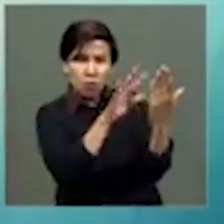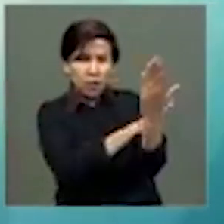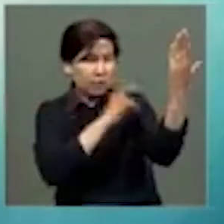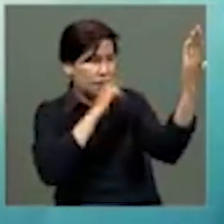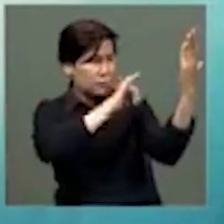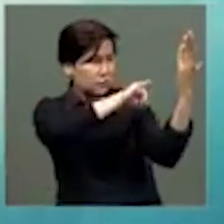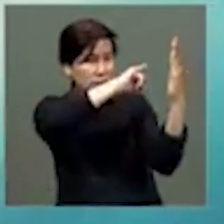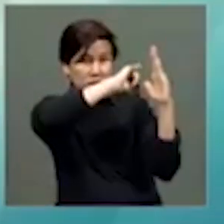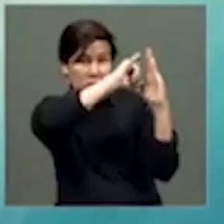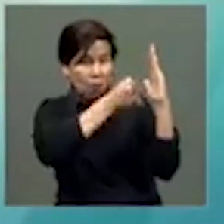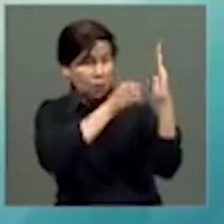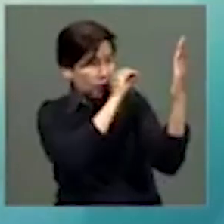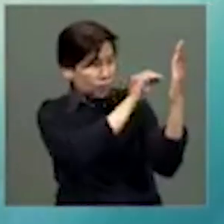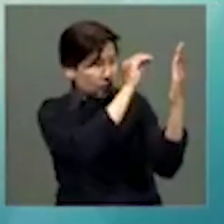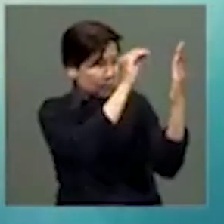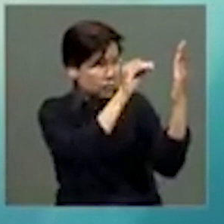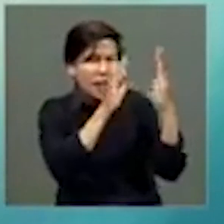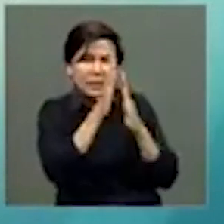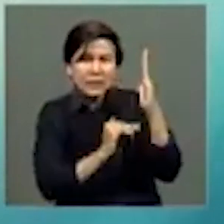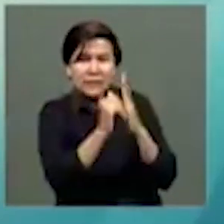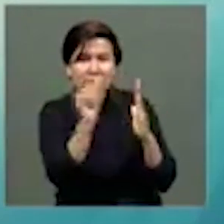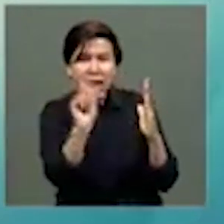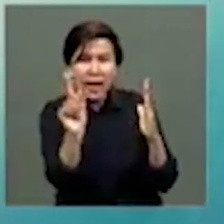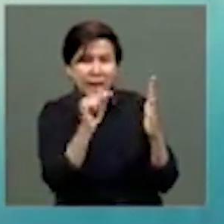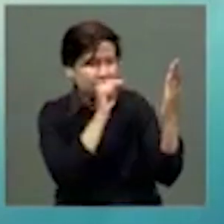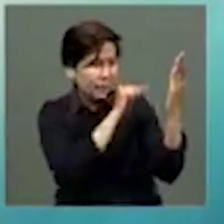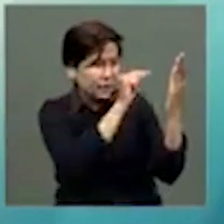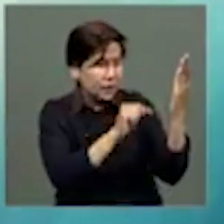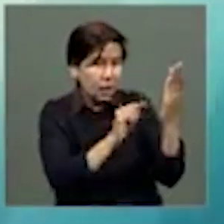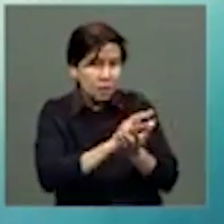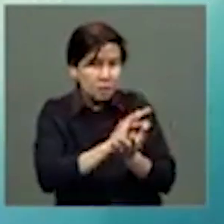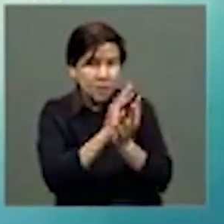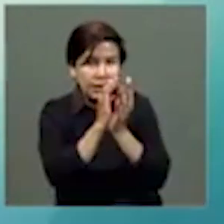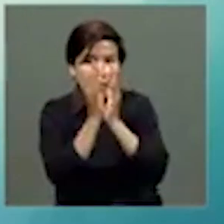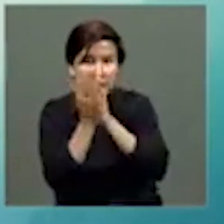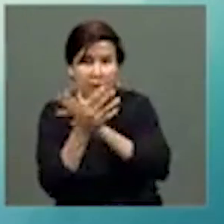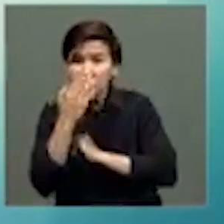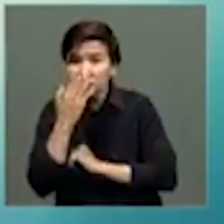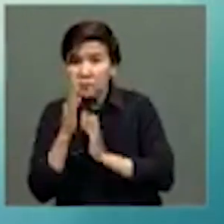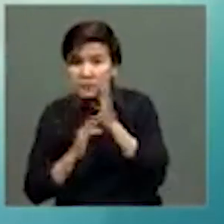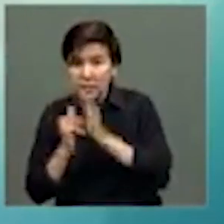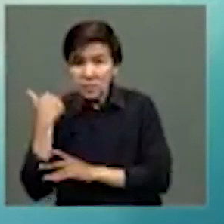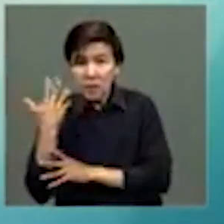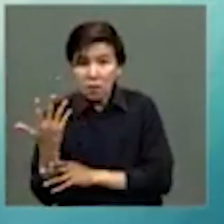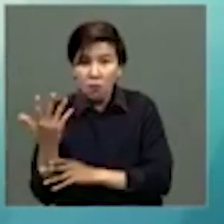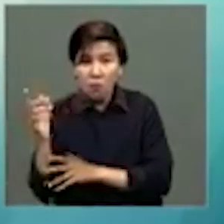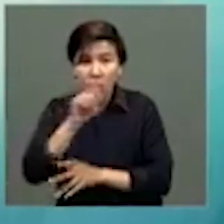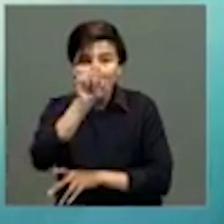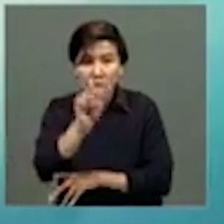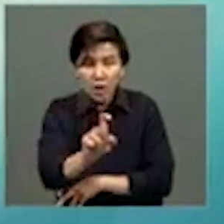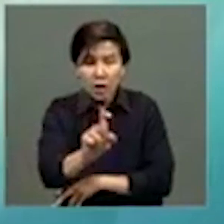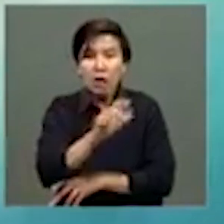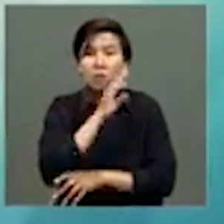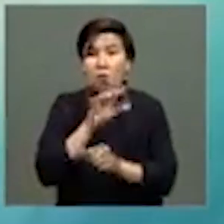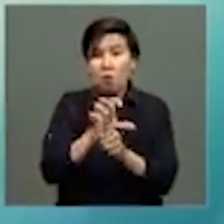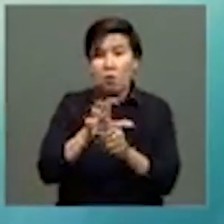ทศขออภัยค่ะจังหวัดของท่านอยู่ในสีไหนแล้วมีการเปลี่ยนแปลงหรือไม่ต่อให้ไม่มีรายงานผู้ติดเชื้อเพิ่ม